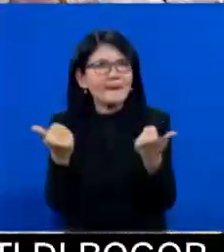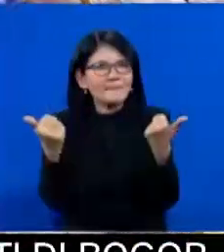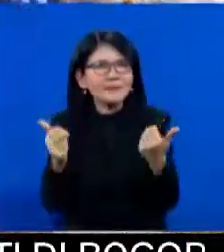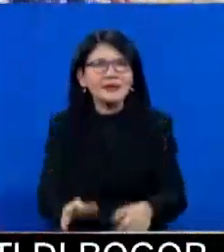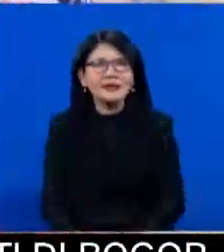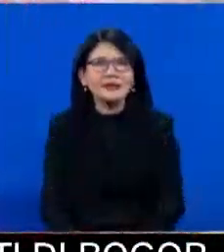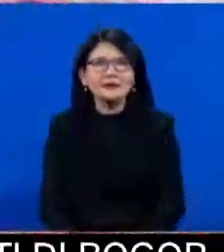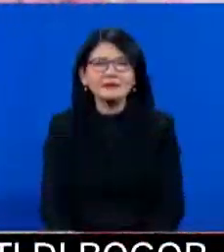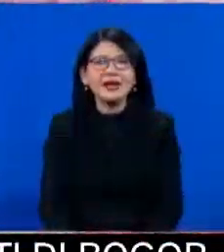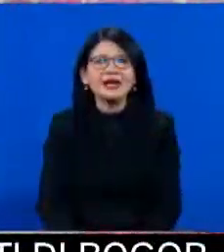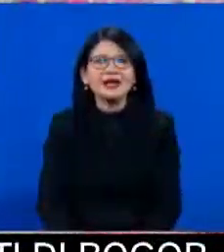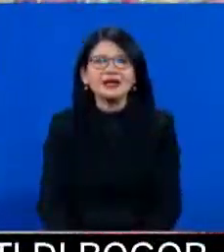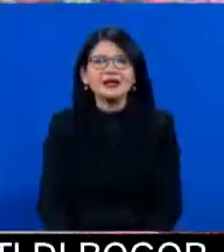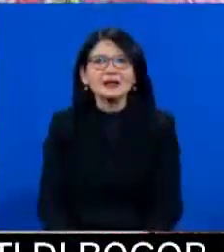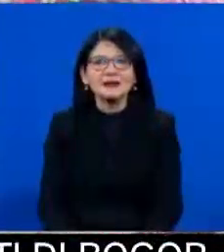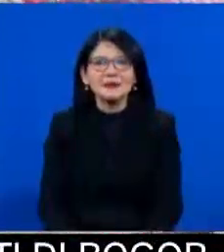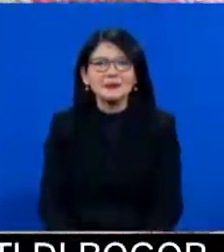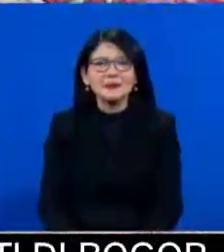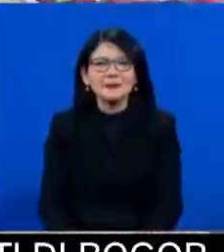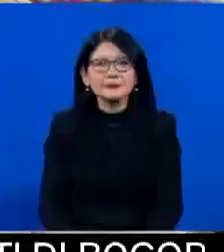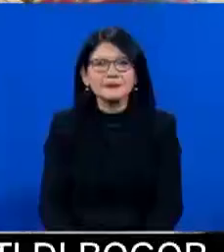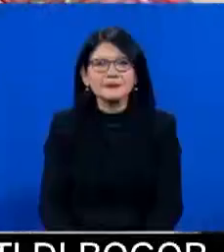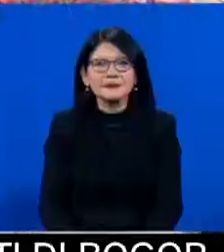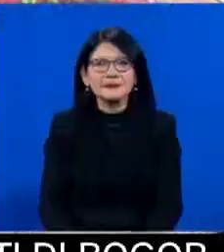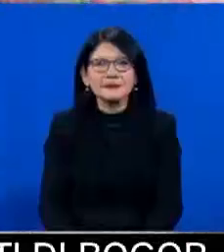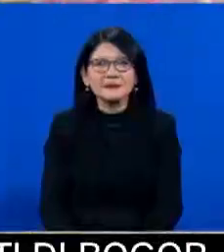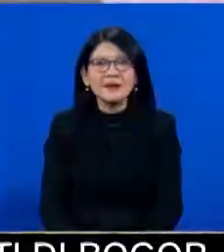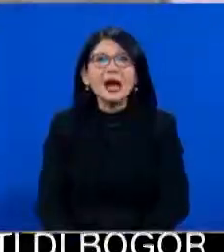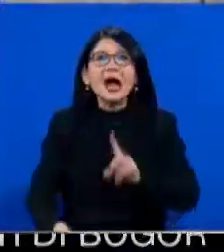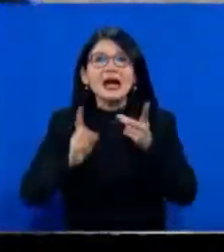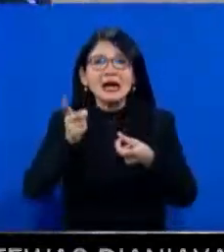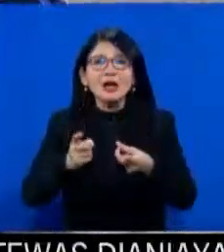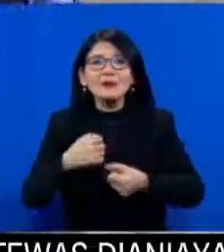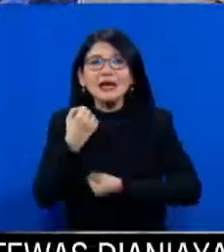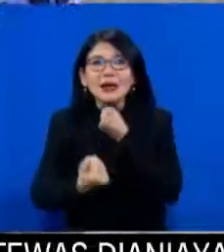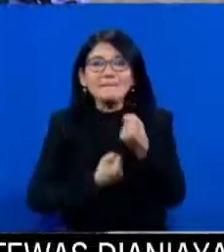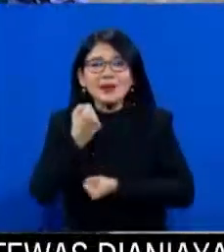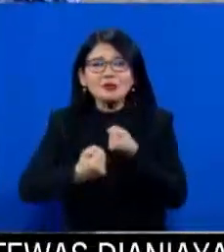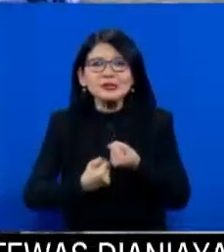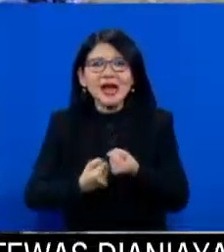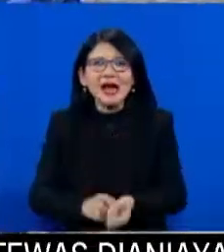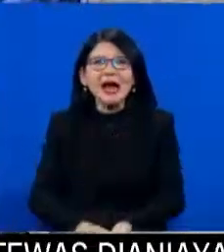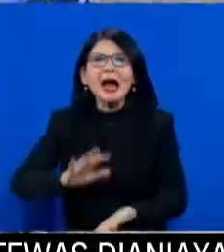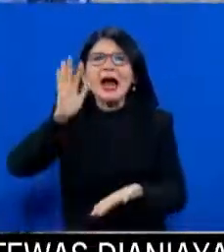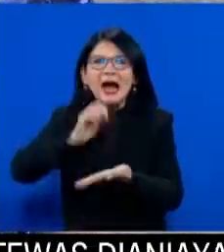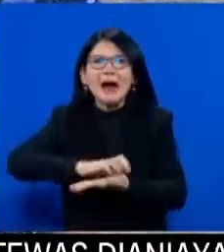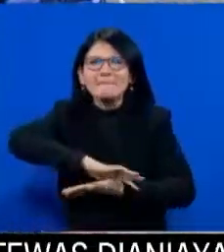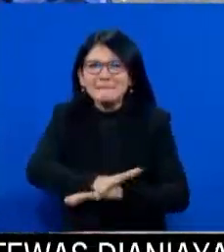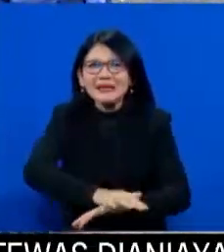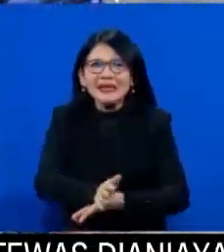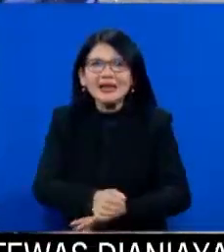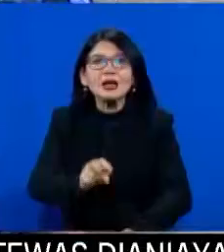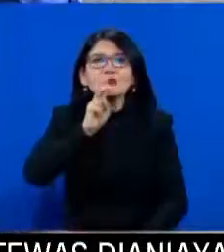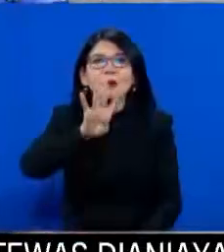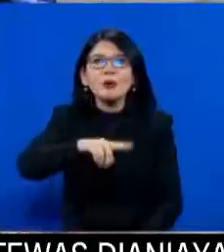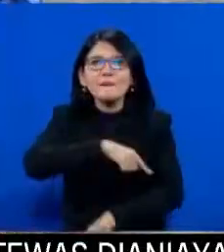Udah semua, jeruk. Oh iya, jeruk juga ya Bu ya, saya tak masuk dulu sini. Ini Bu ya, kalau jadi pengusaha penyetan 24 jam itu tetap harus belanja